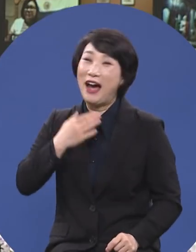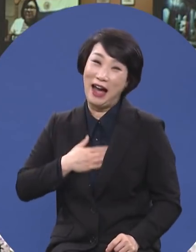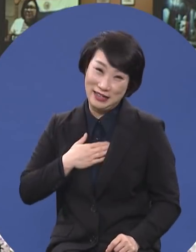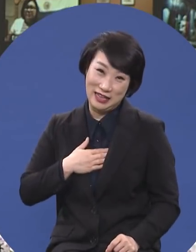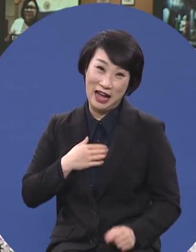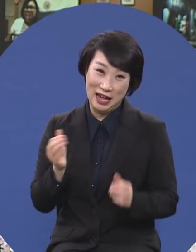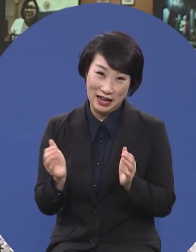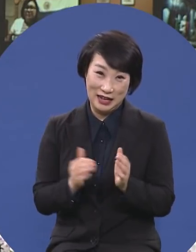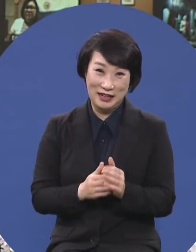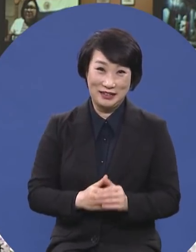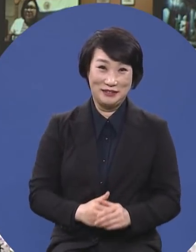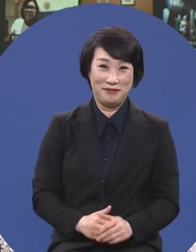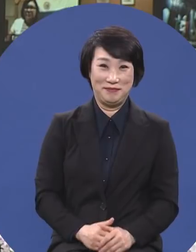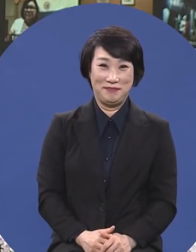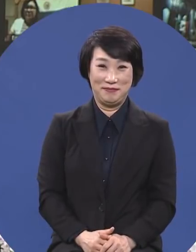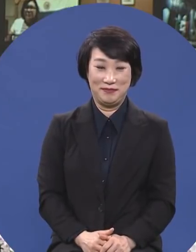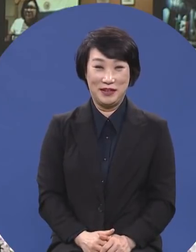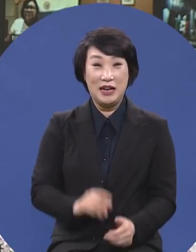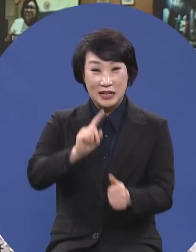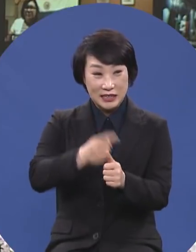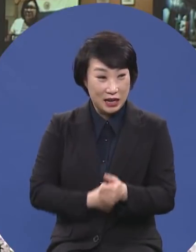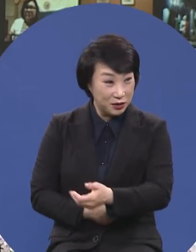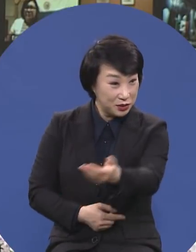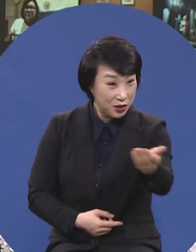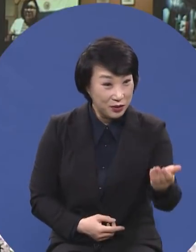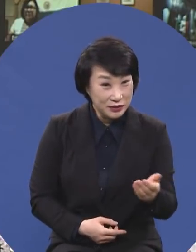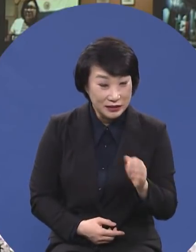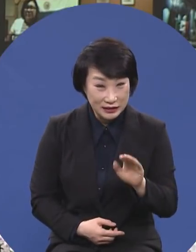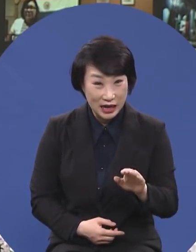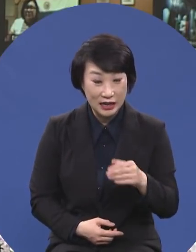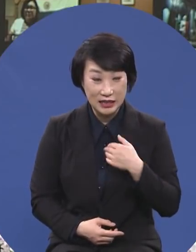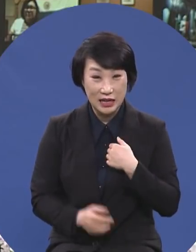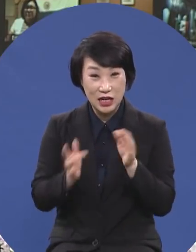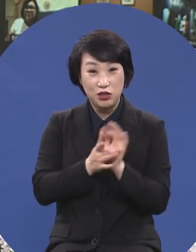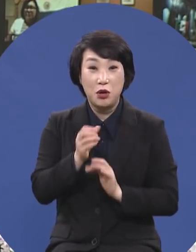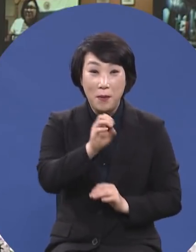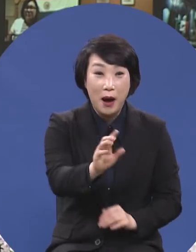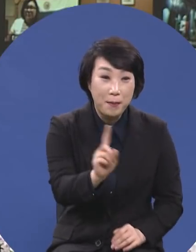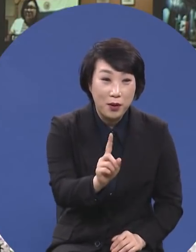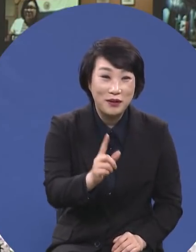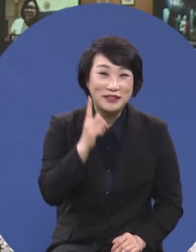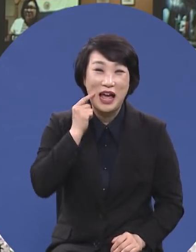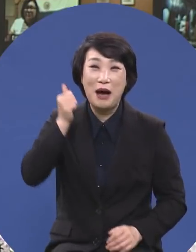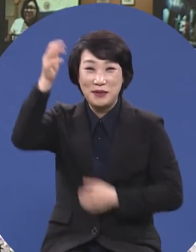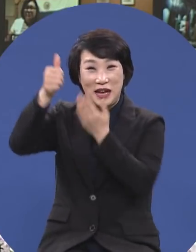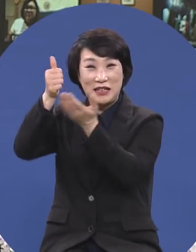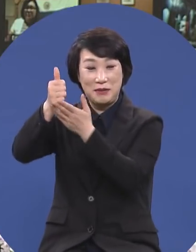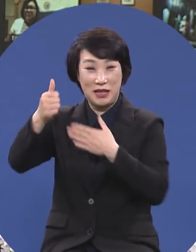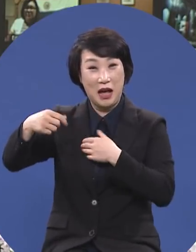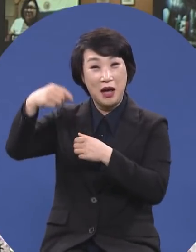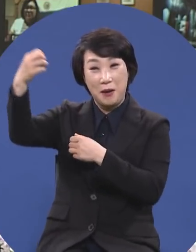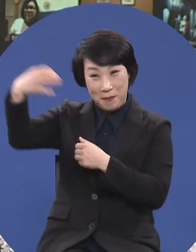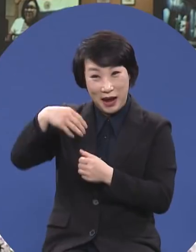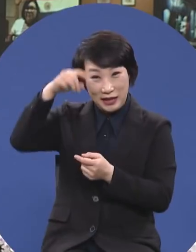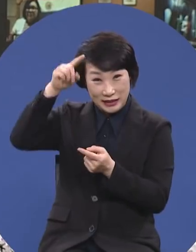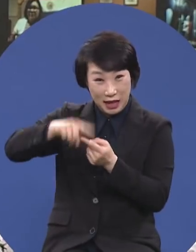줄 아노라. 그러므로 나의 이루는 것은 내 아버지께서 내게